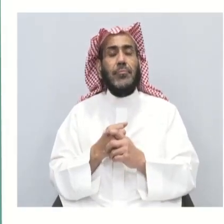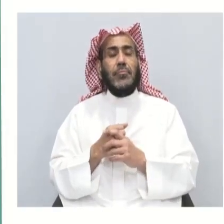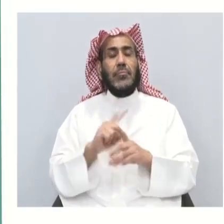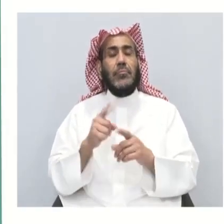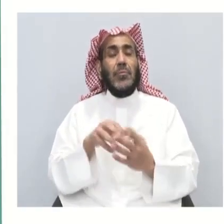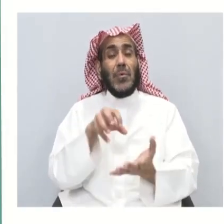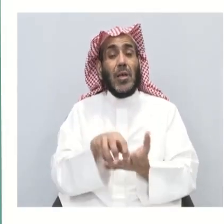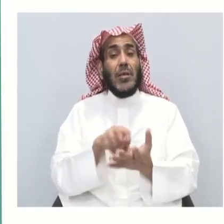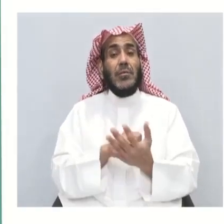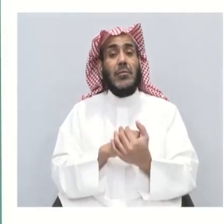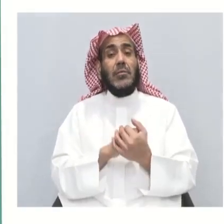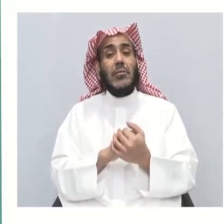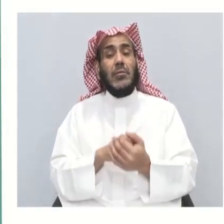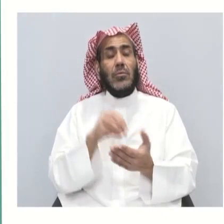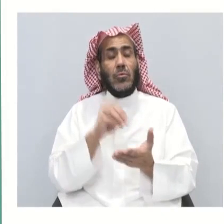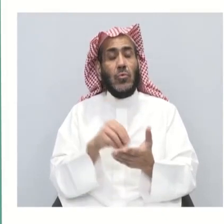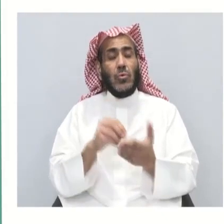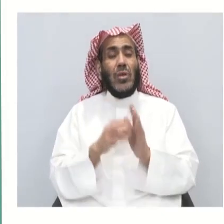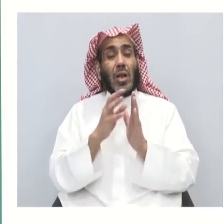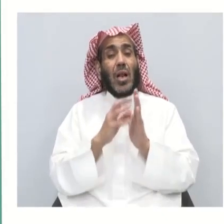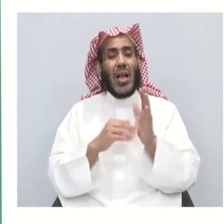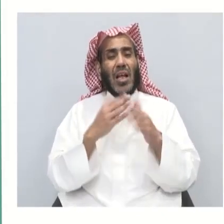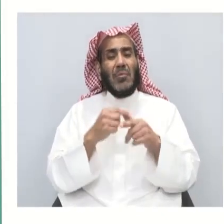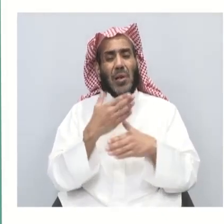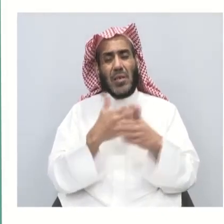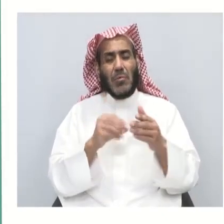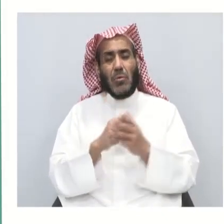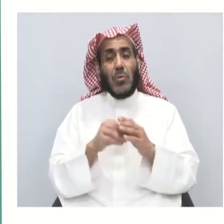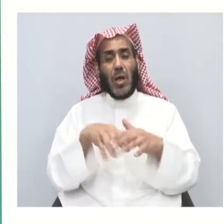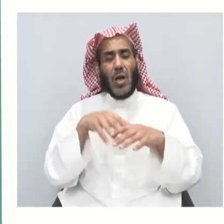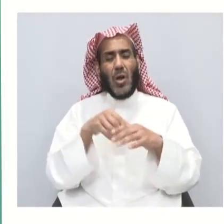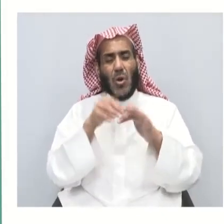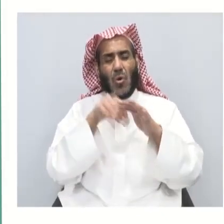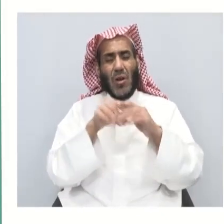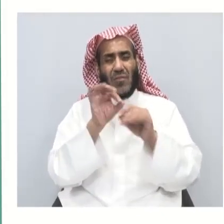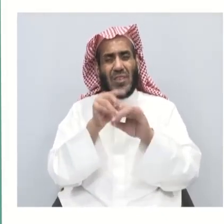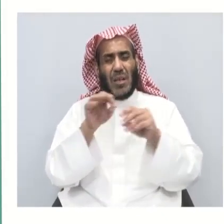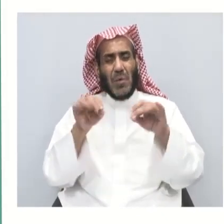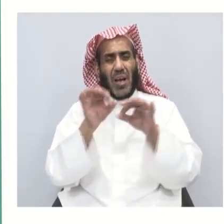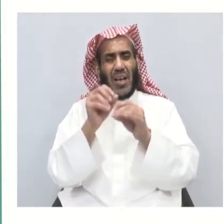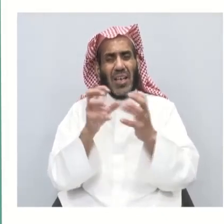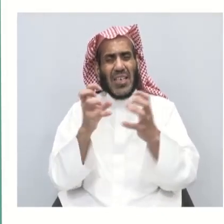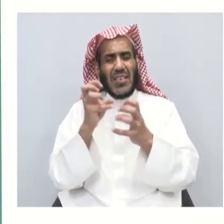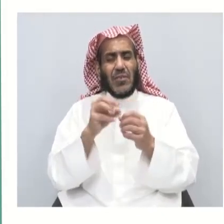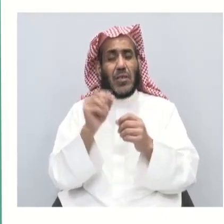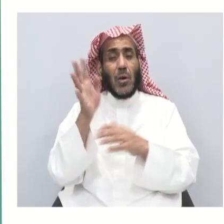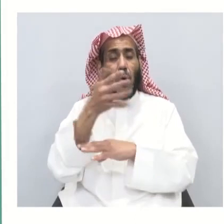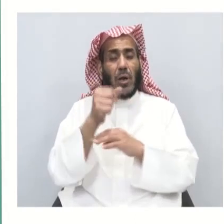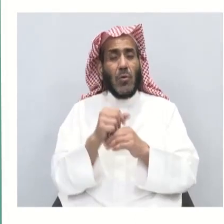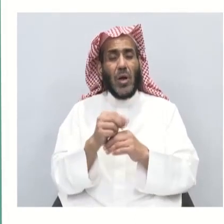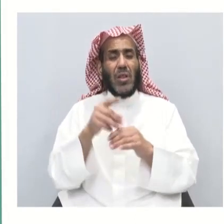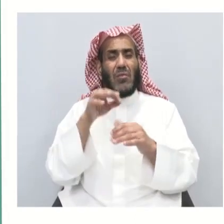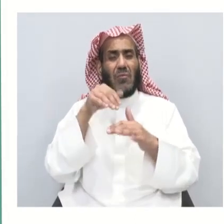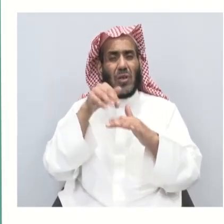أما المكان، يوجد الخلايا الخشب ضمن العروق في الطبقة الإسفنجية للورقة وأيضا في